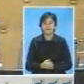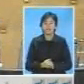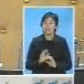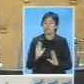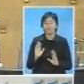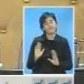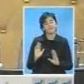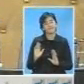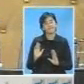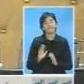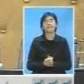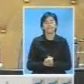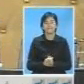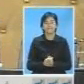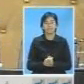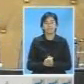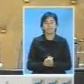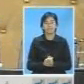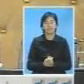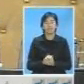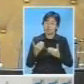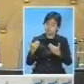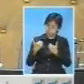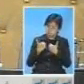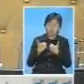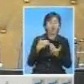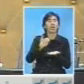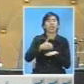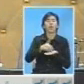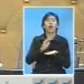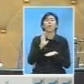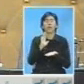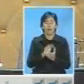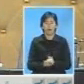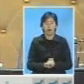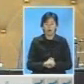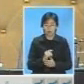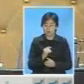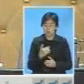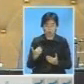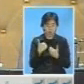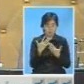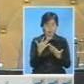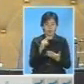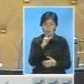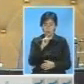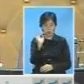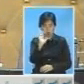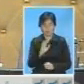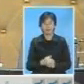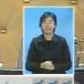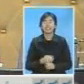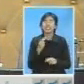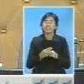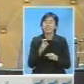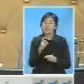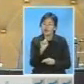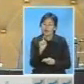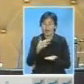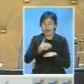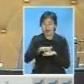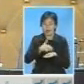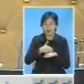ครับก็เอาเฉพาะส่วนที่ท่านถูกพาดพิงไม่ถูกพาดพิงท่านไม่ต้องพูดหรอกครับเอาเฉพาะส่วนที่ท่านเสียหายท่าน